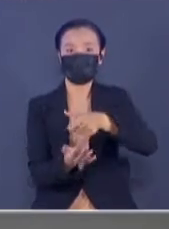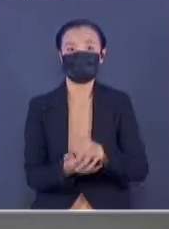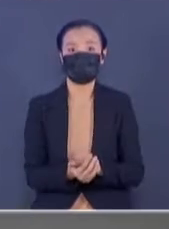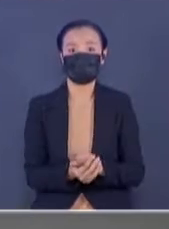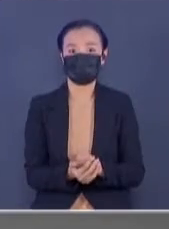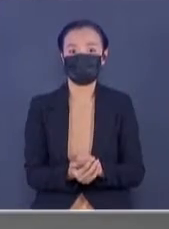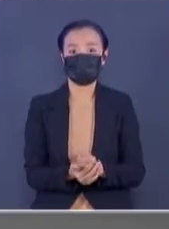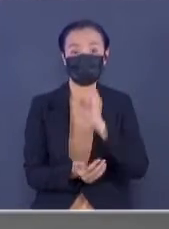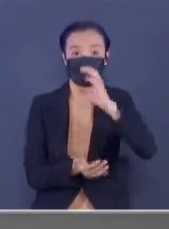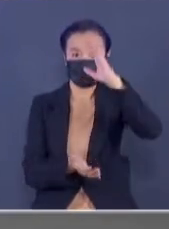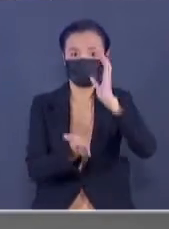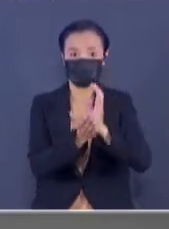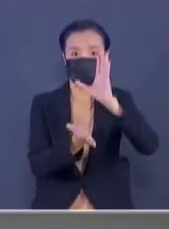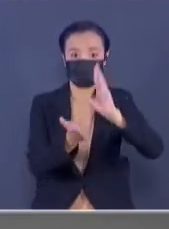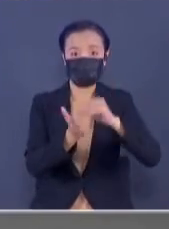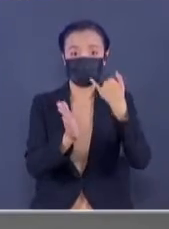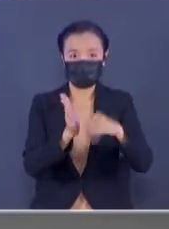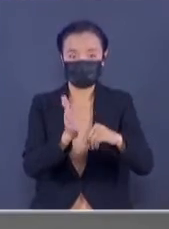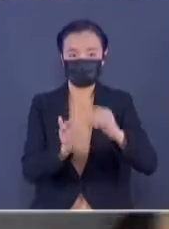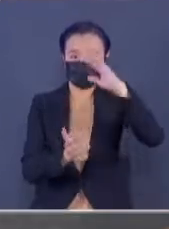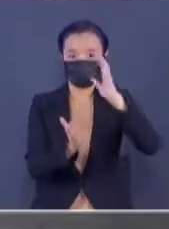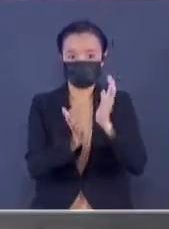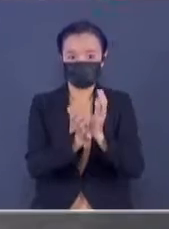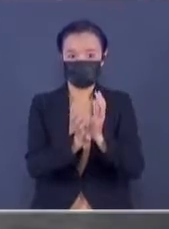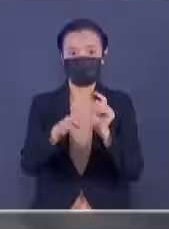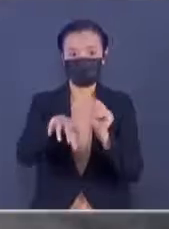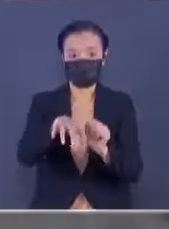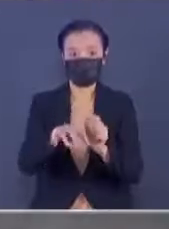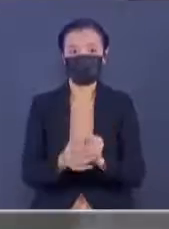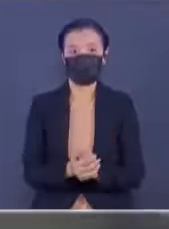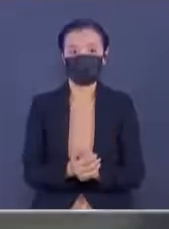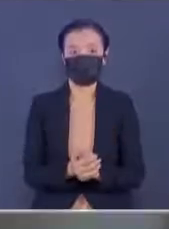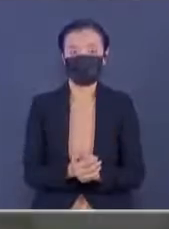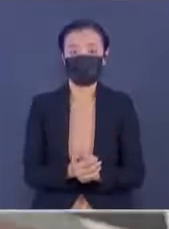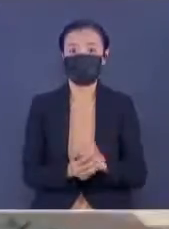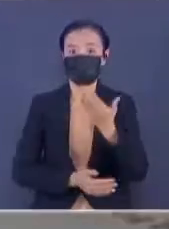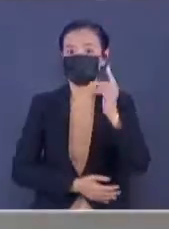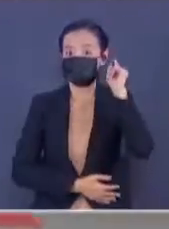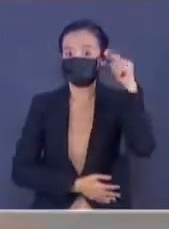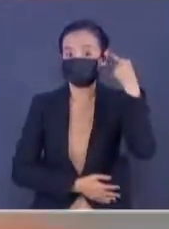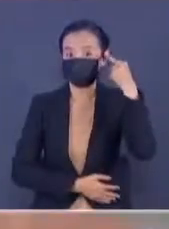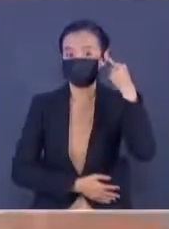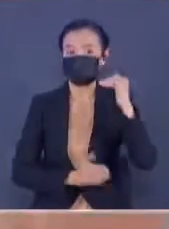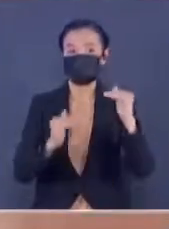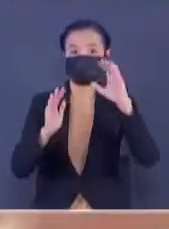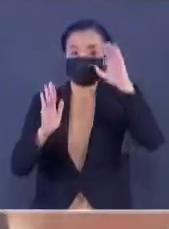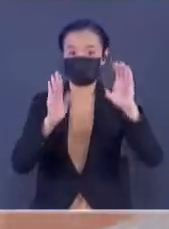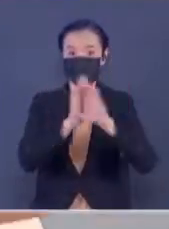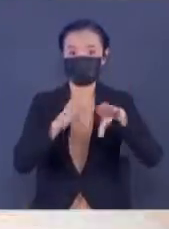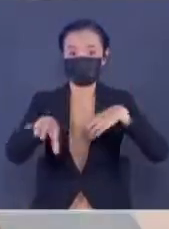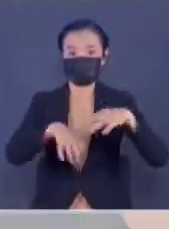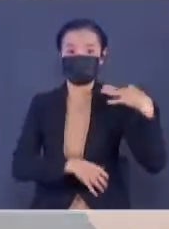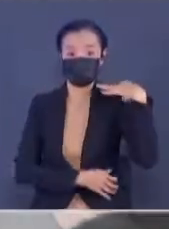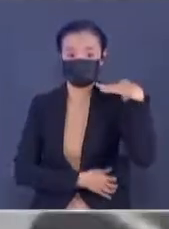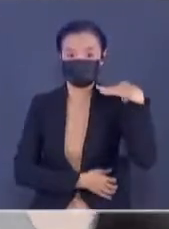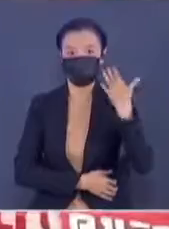เดินทางเข้าแจ้งความเอาผิดที่กองบัญชาการตำรวจนครบาลล่าสุดค่ะคุณปุ้ยปิยาพรผู้ถือลิขสิทธิ์การจัดประกวด Miss